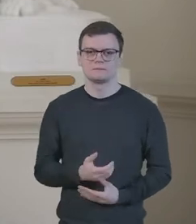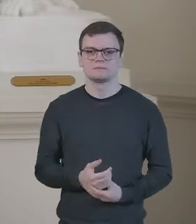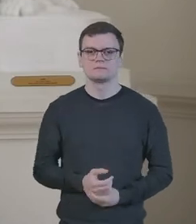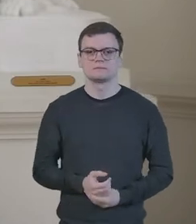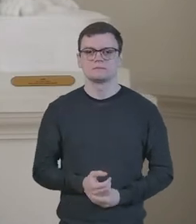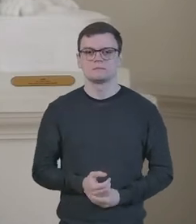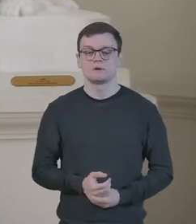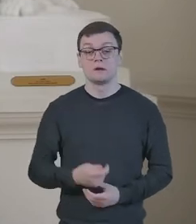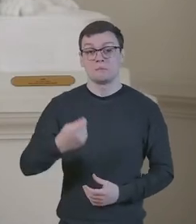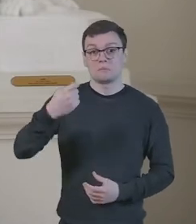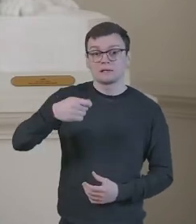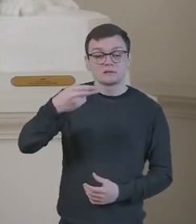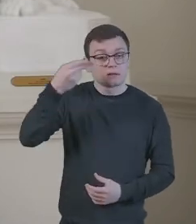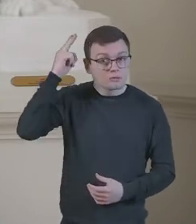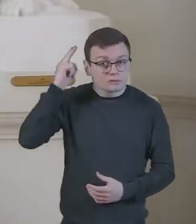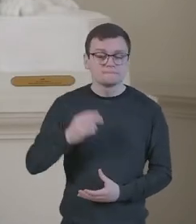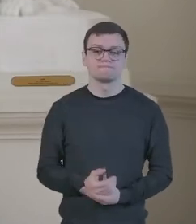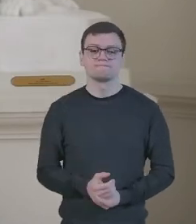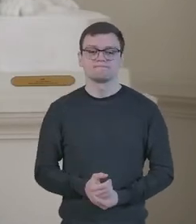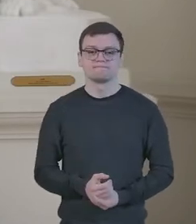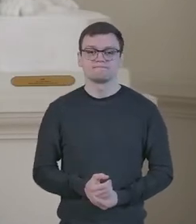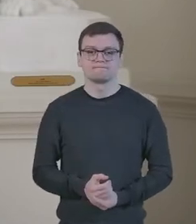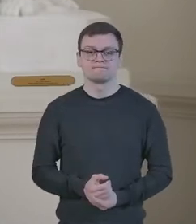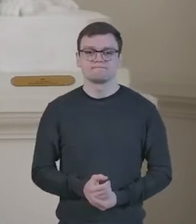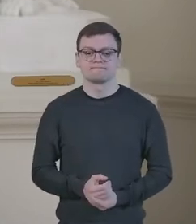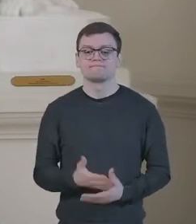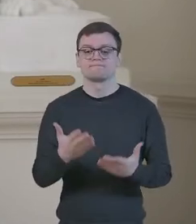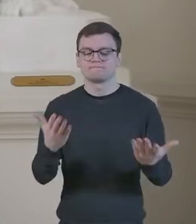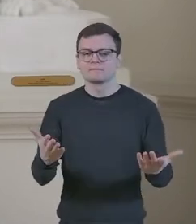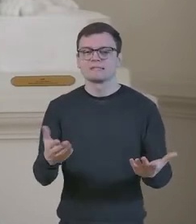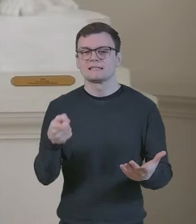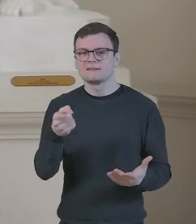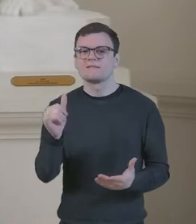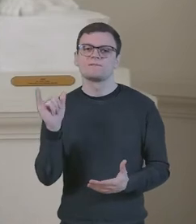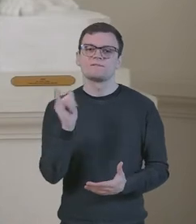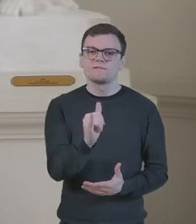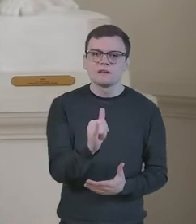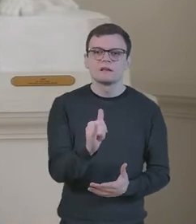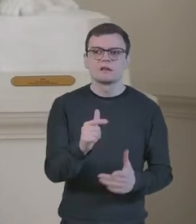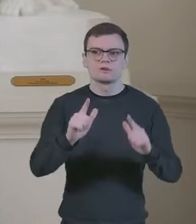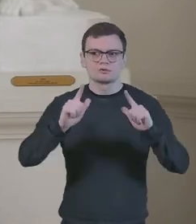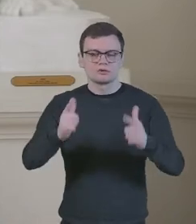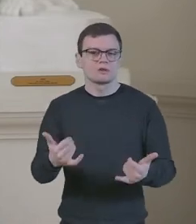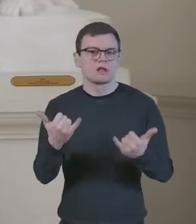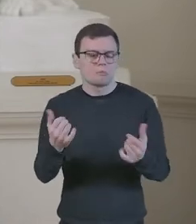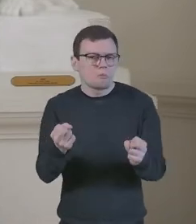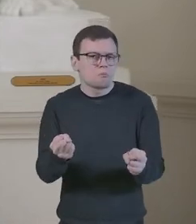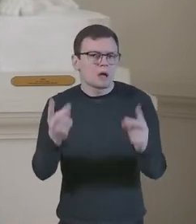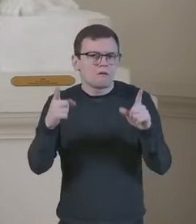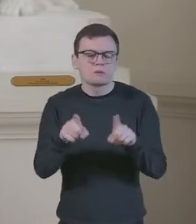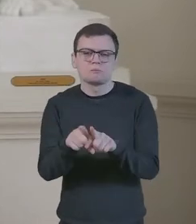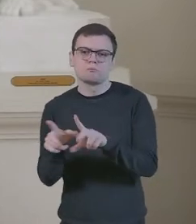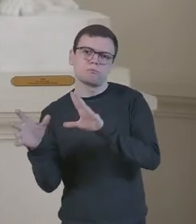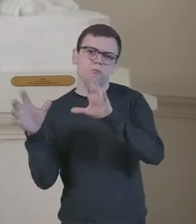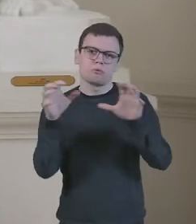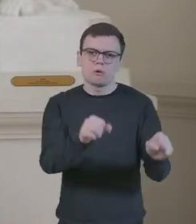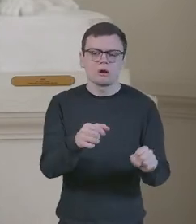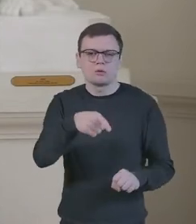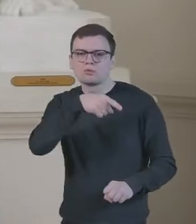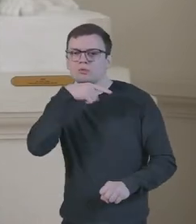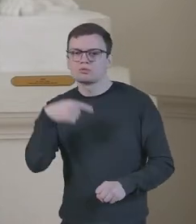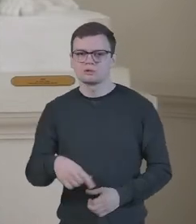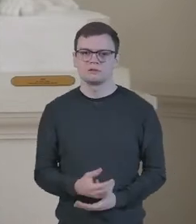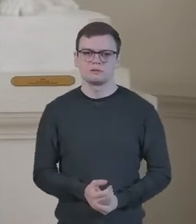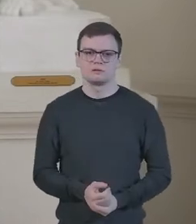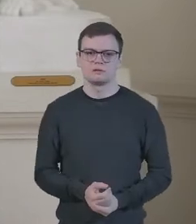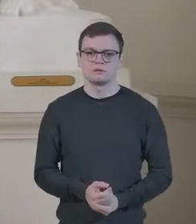kurias mūsų sieja kartu. Pone prezidente, jūsų ekscelencija, aš manau, kad jūs sutiksite, kad šitos vertybės, šioms vertybėms dabar gresia